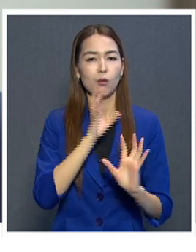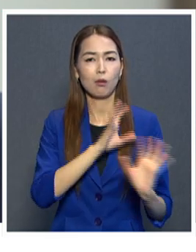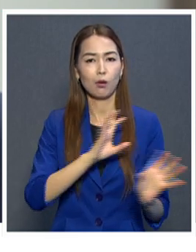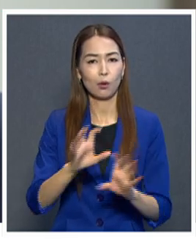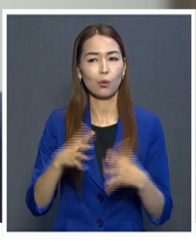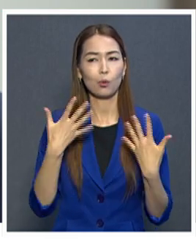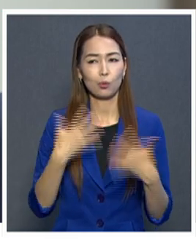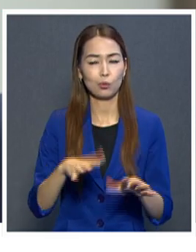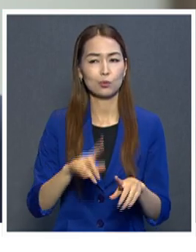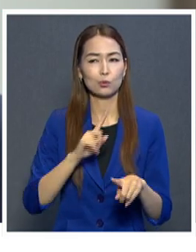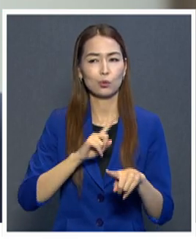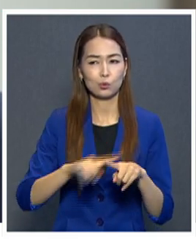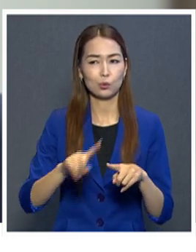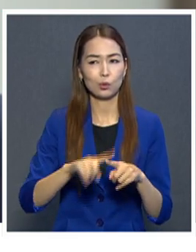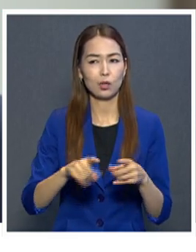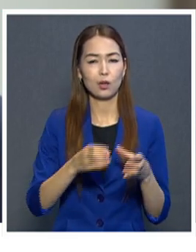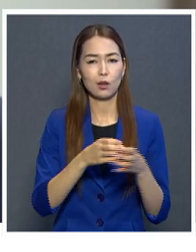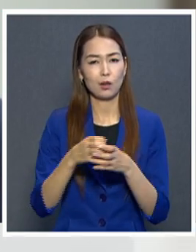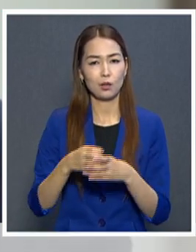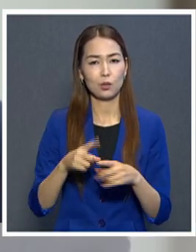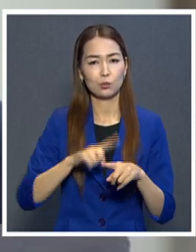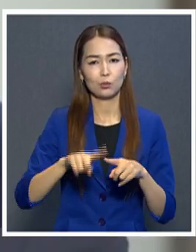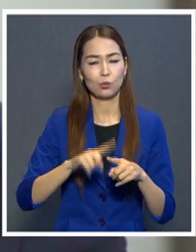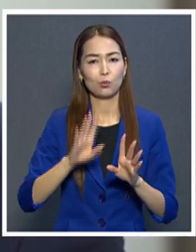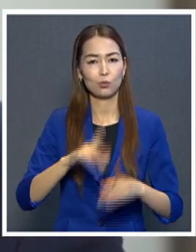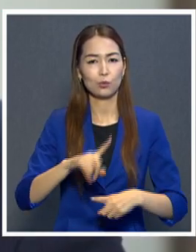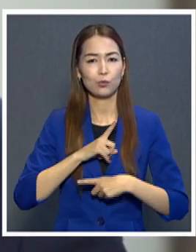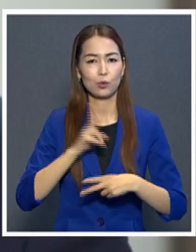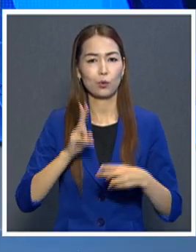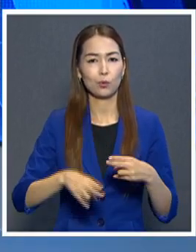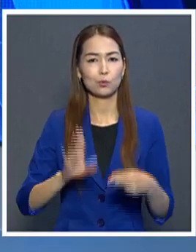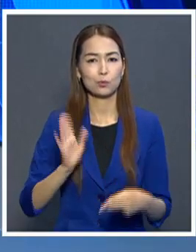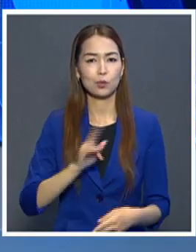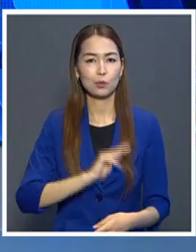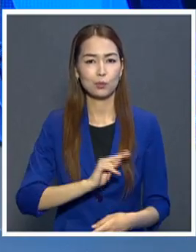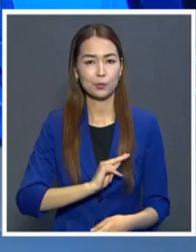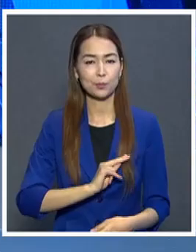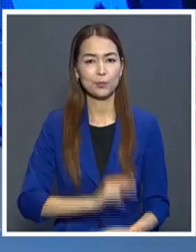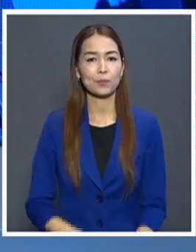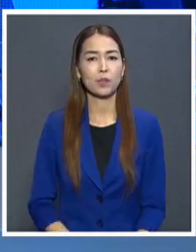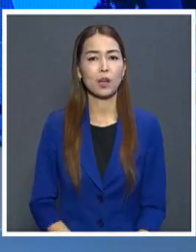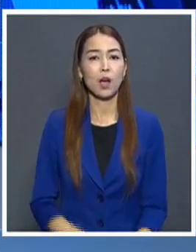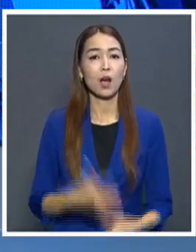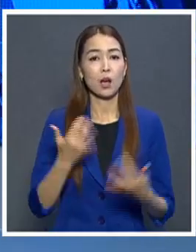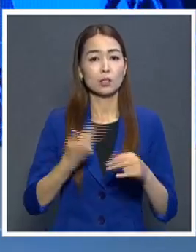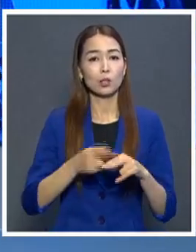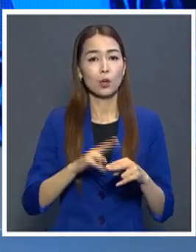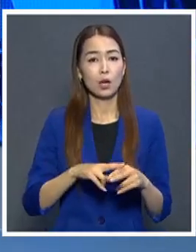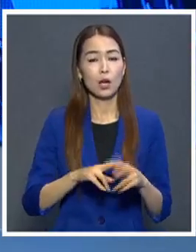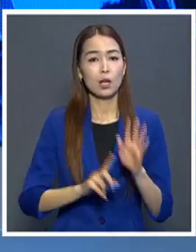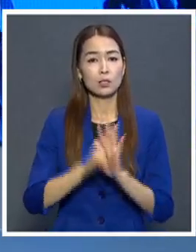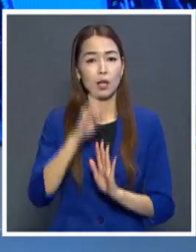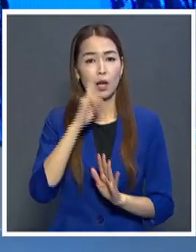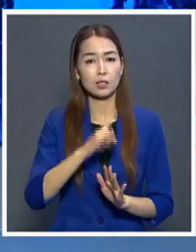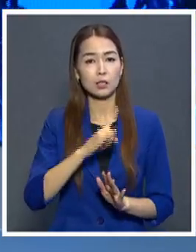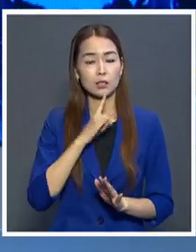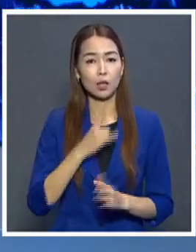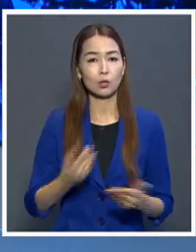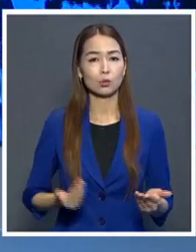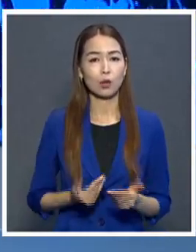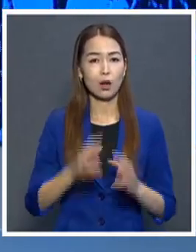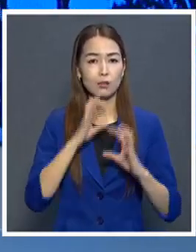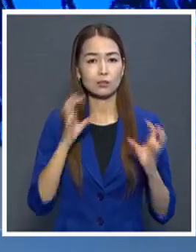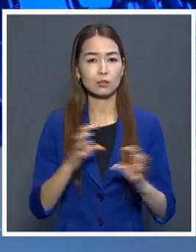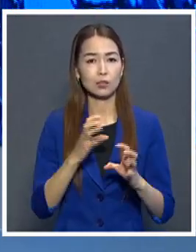учаскелердің шекаралары бекітіліп, сол бұқаралық ақпарат құралдарында жарияланатын болады. Жаһандану сатысында Қазақстан тұрақтылығын сақтап қалу